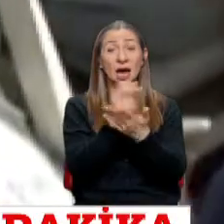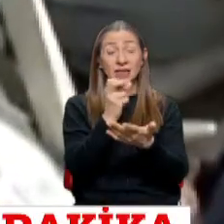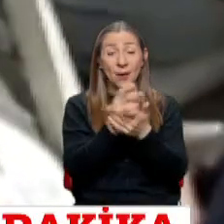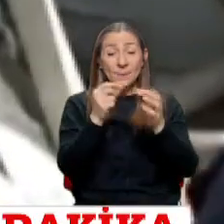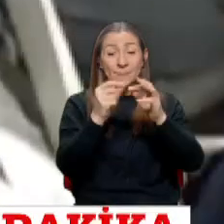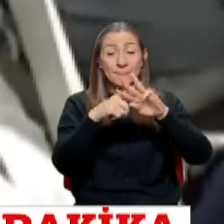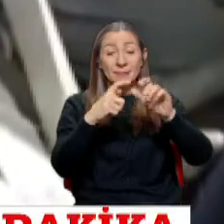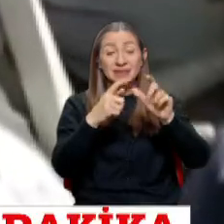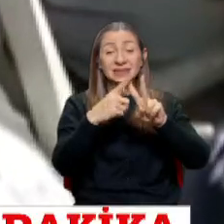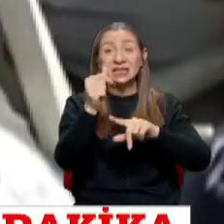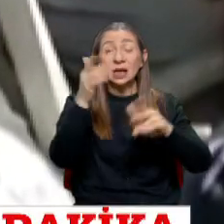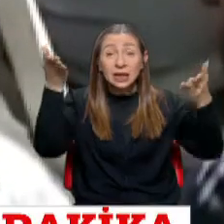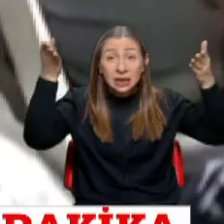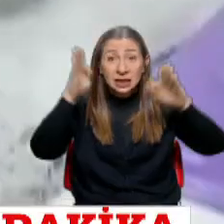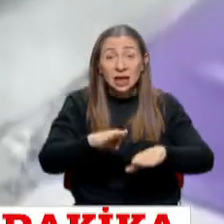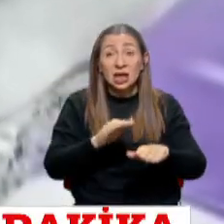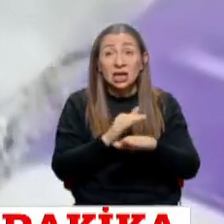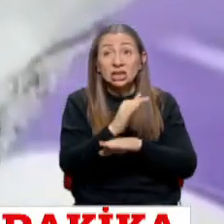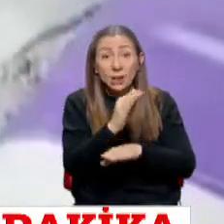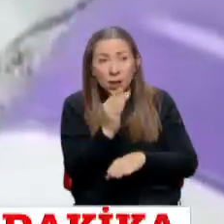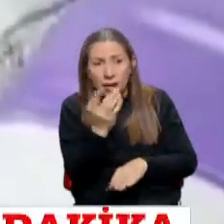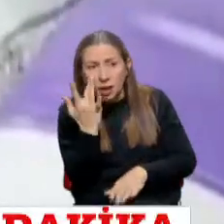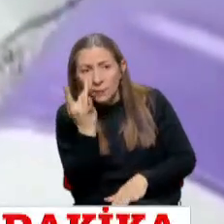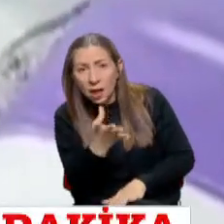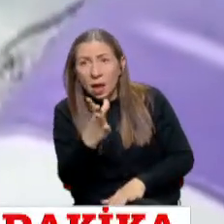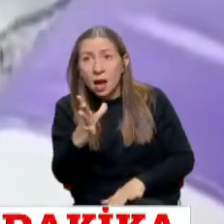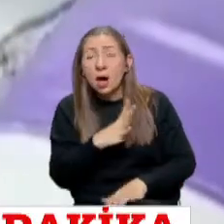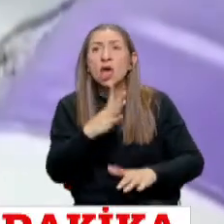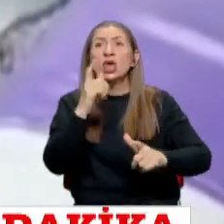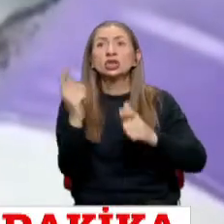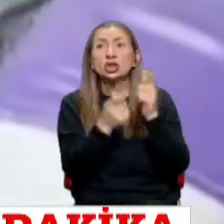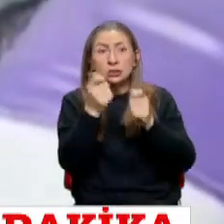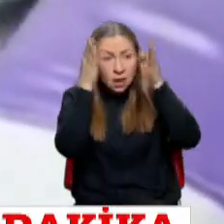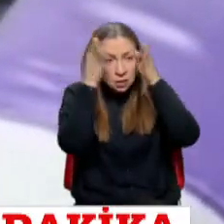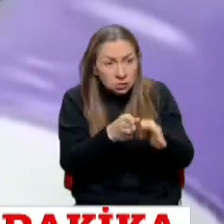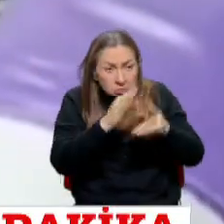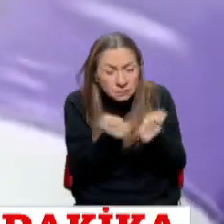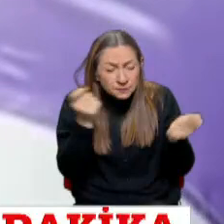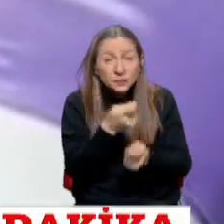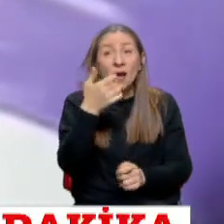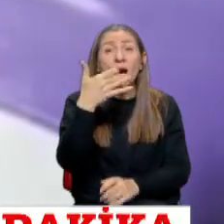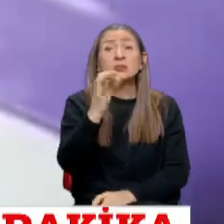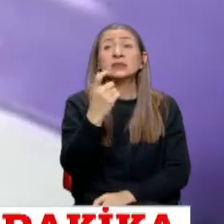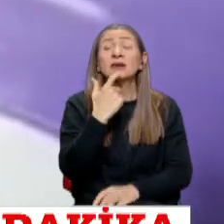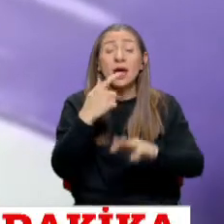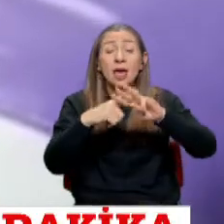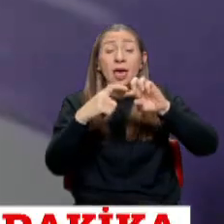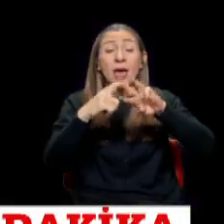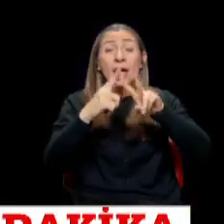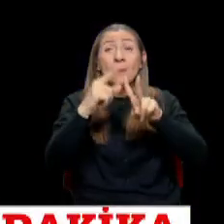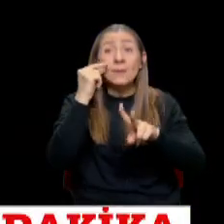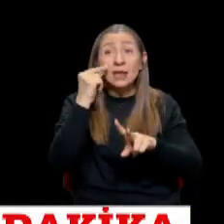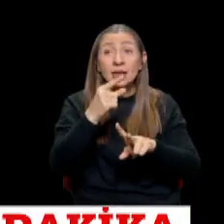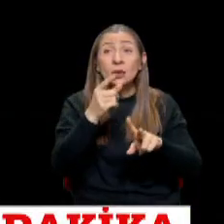Besni ilçesinde ise enkaz altından yaşam belirtisi alan ekipler çalışmalarını yoğunlaştırdı. 60 yaşındaki Erengül Önder'in